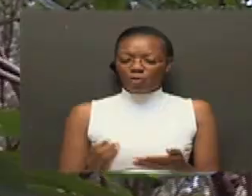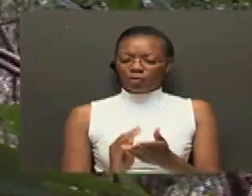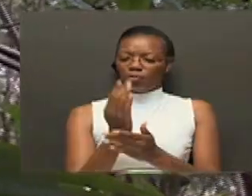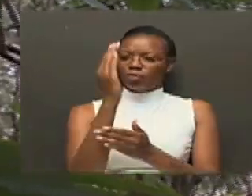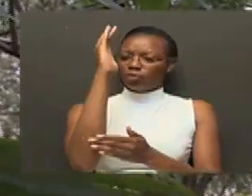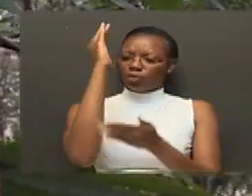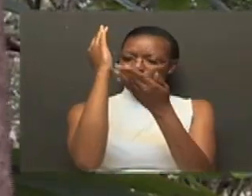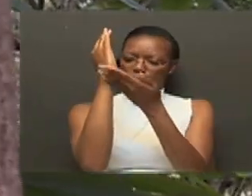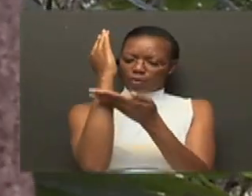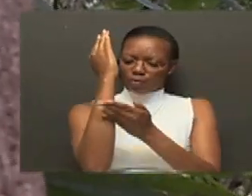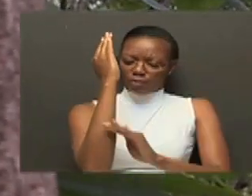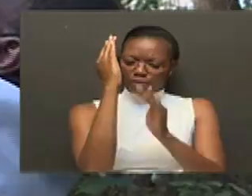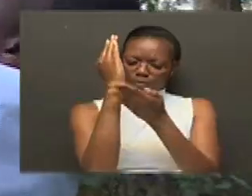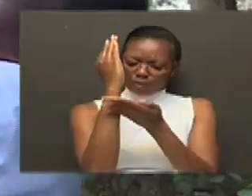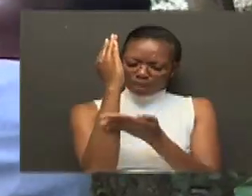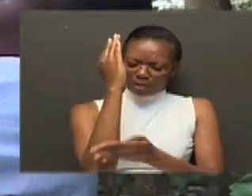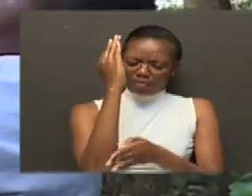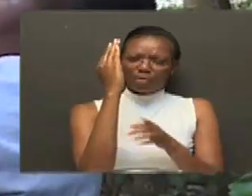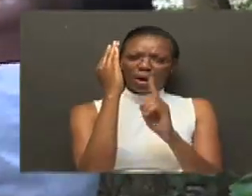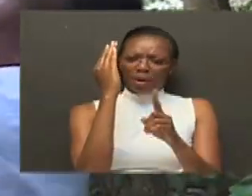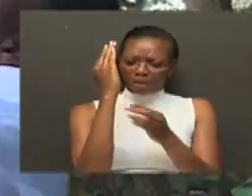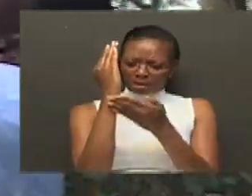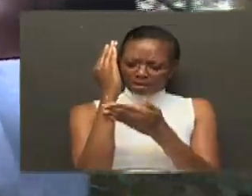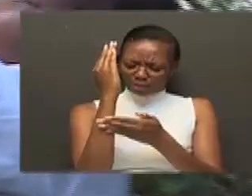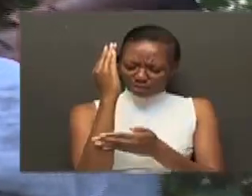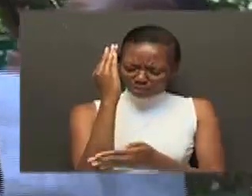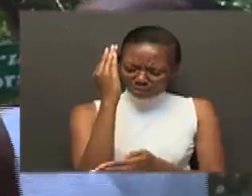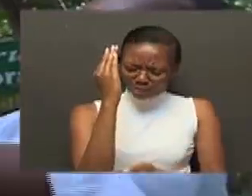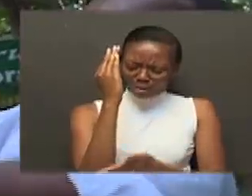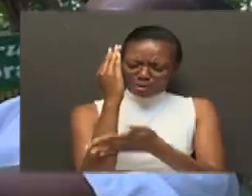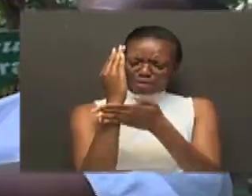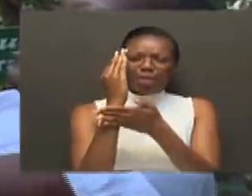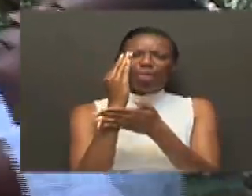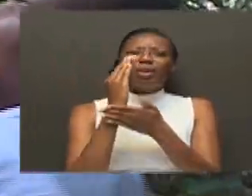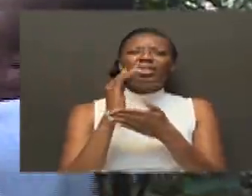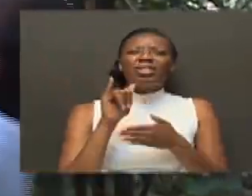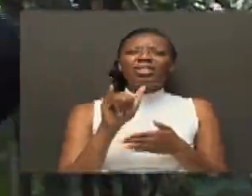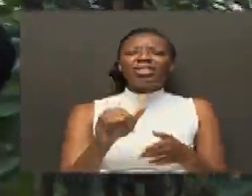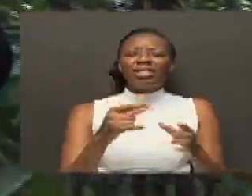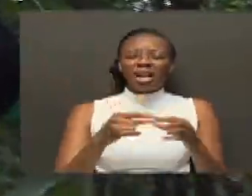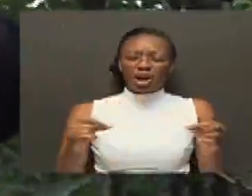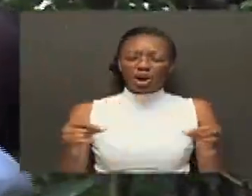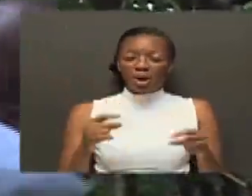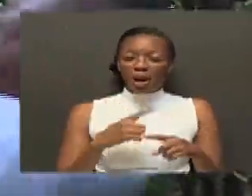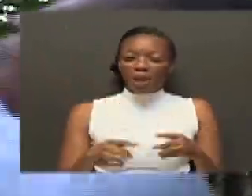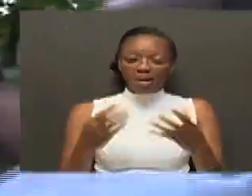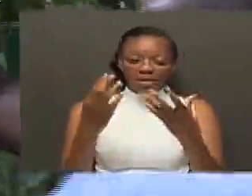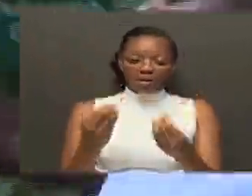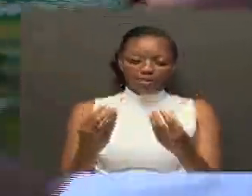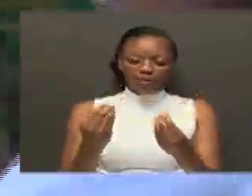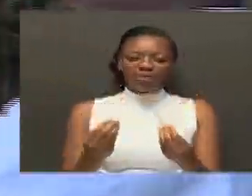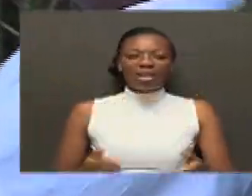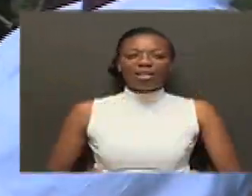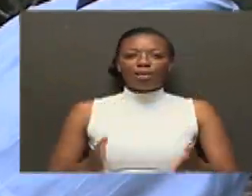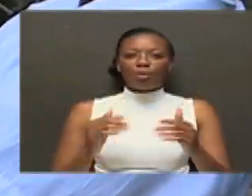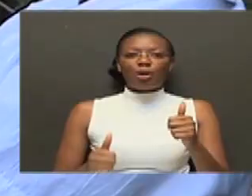wa mti kama hivi, lakini njia hii itachukua muda mrefu kukua tena. Njia rahisi na isiyo na madhara kwa mti